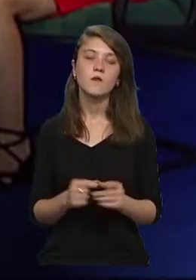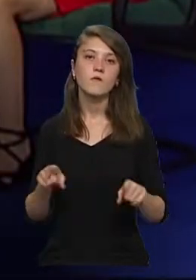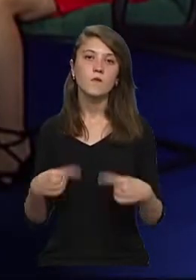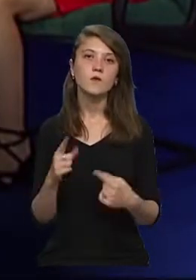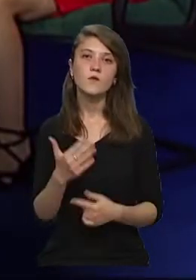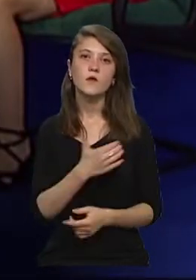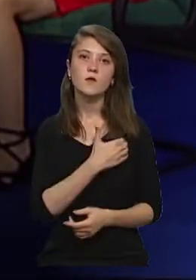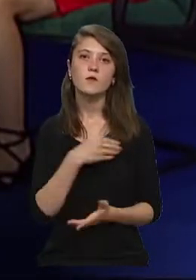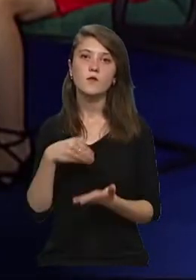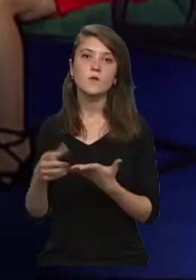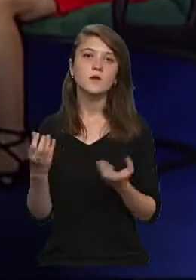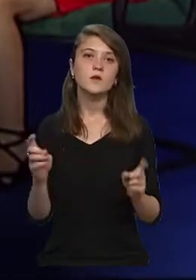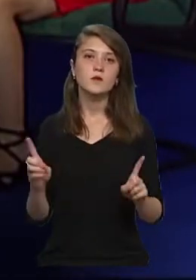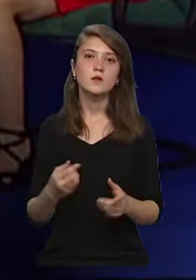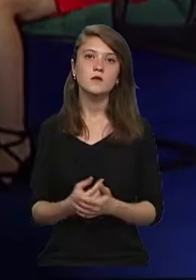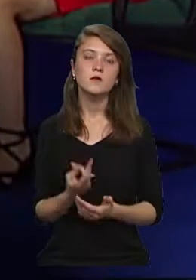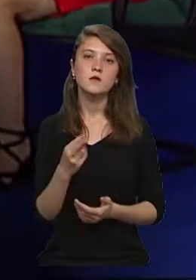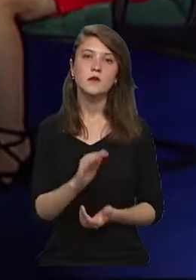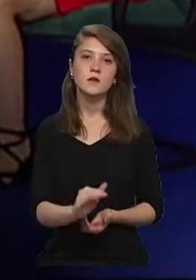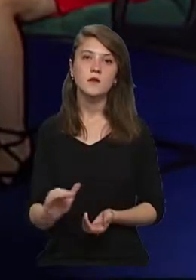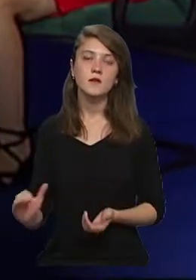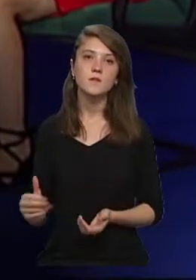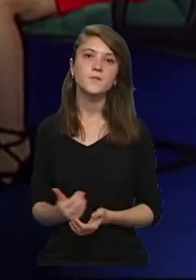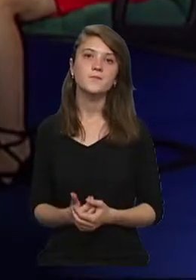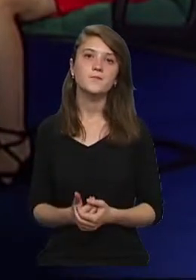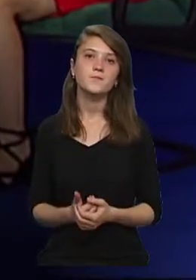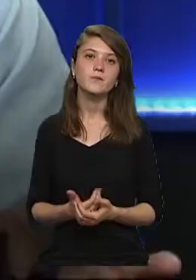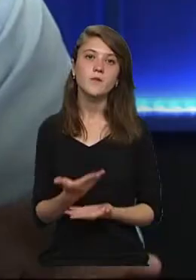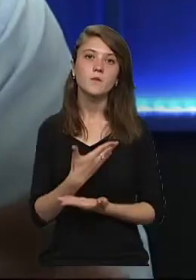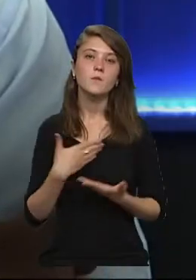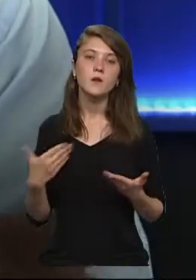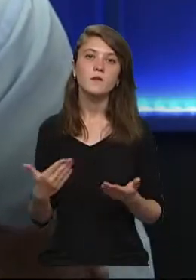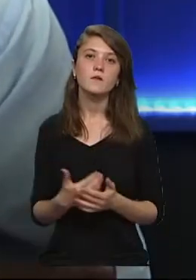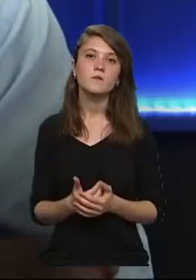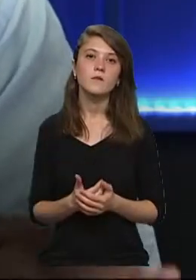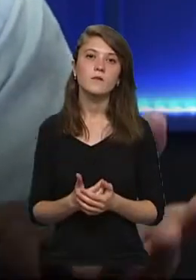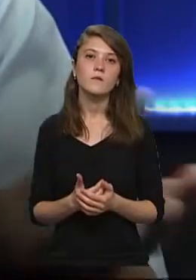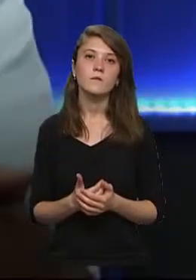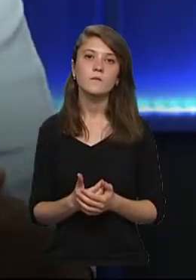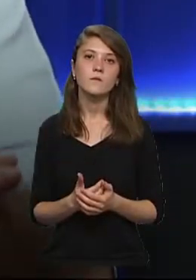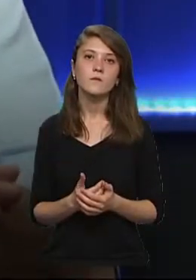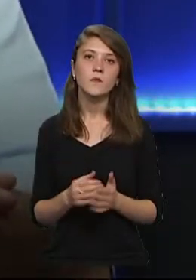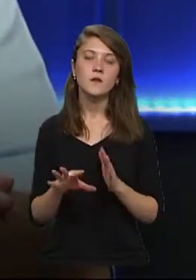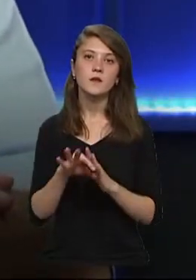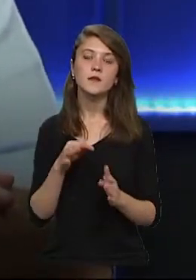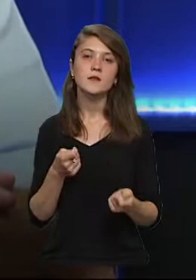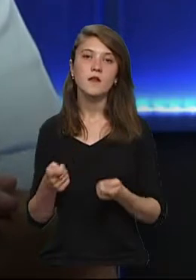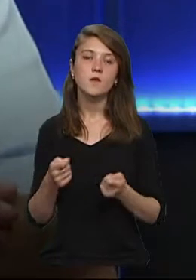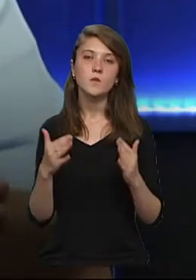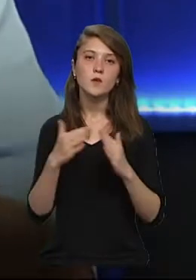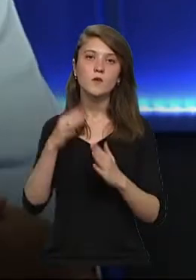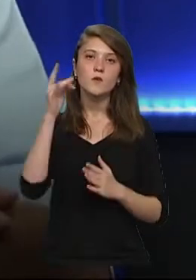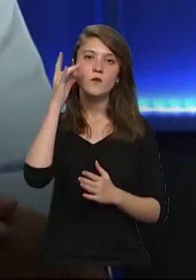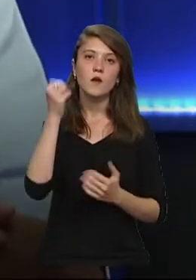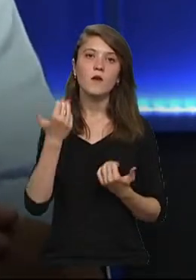чайник закупити, ще один якийсь для дітей, ще щось. Тобто ми вилучаємо з будинку культури завідувача будинку культури. А